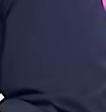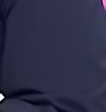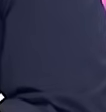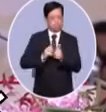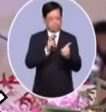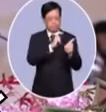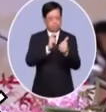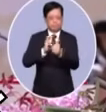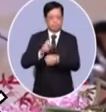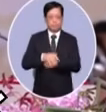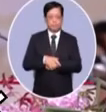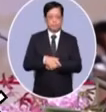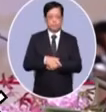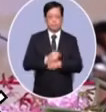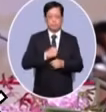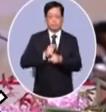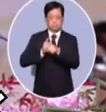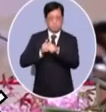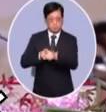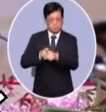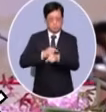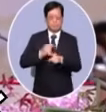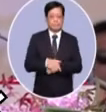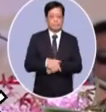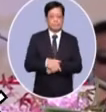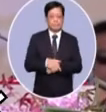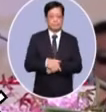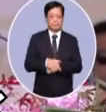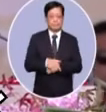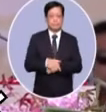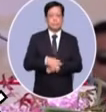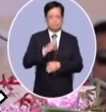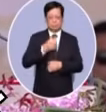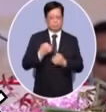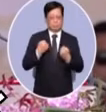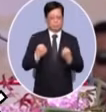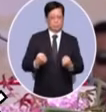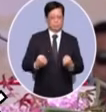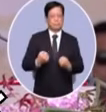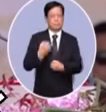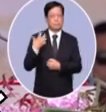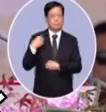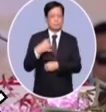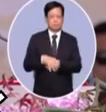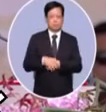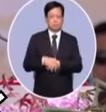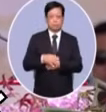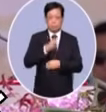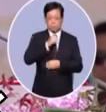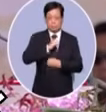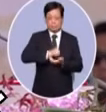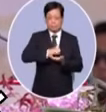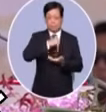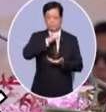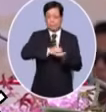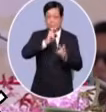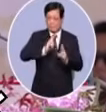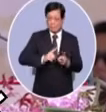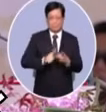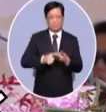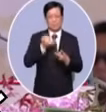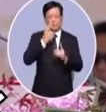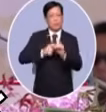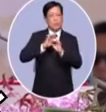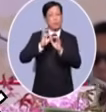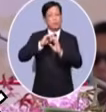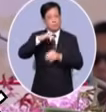逃来台湾的话，台湾早就独立。我觉得这些人到底知不知道当年发生什么事情，我就觉得很奇怪。如果蒋